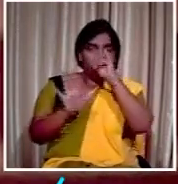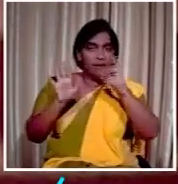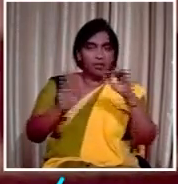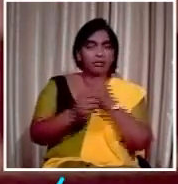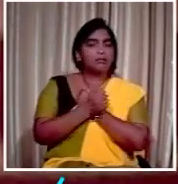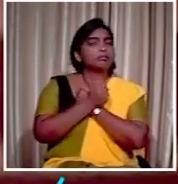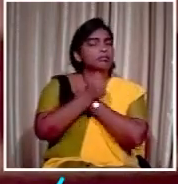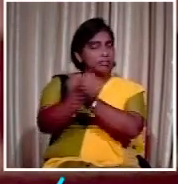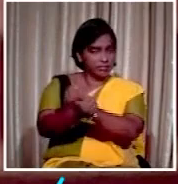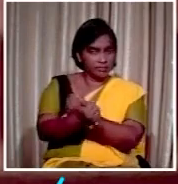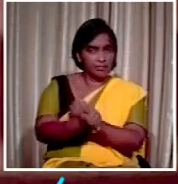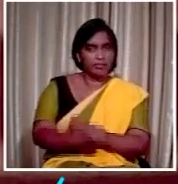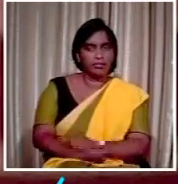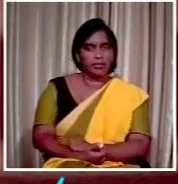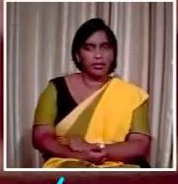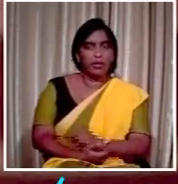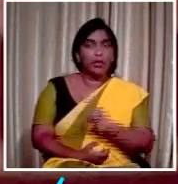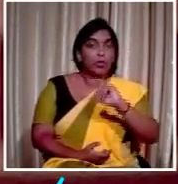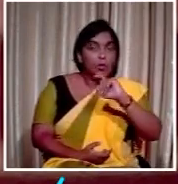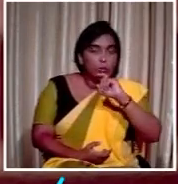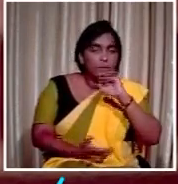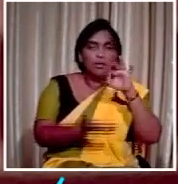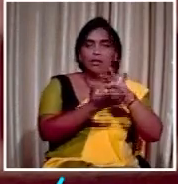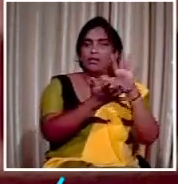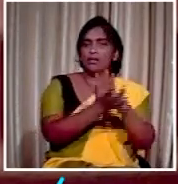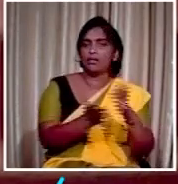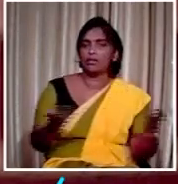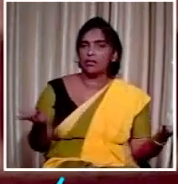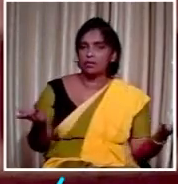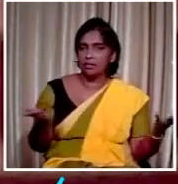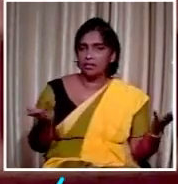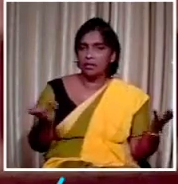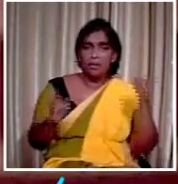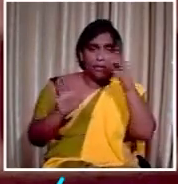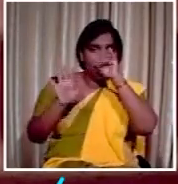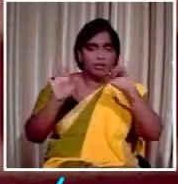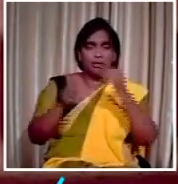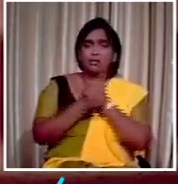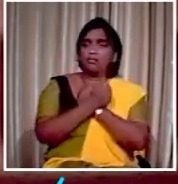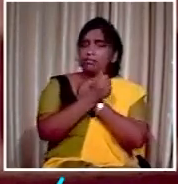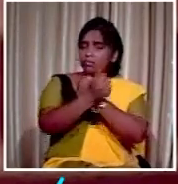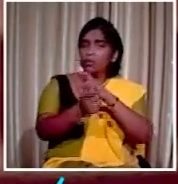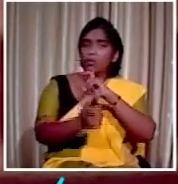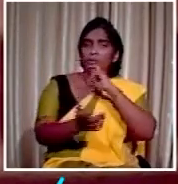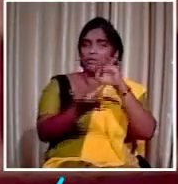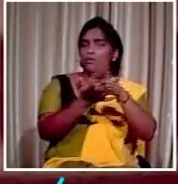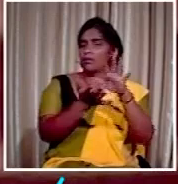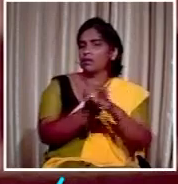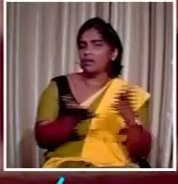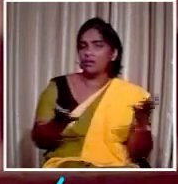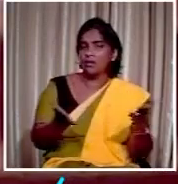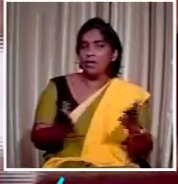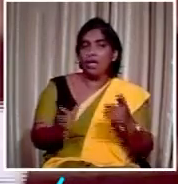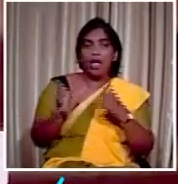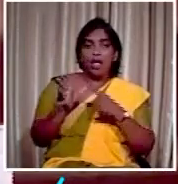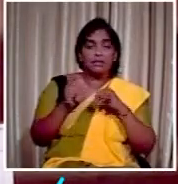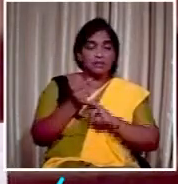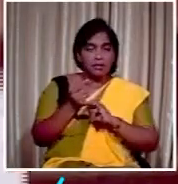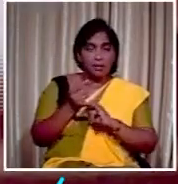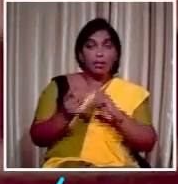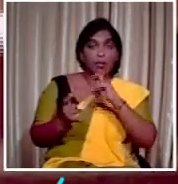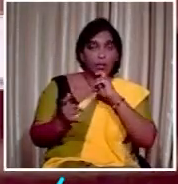හිටියා නඩුවක් දාලා නැහැ මාස 6ක් කිර කරලා තිබ්බ නඩුවක් නැහැ අසත් සාලිට නඩුවක්